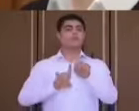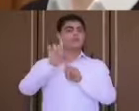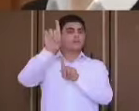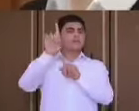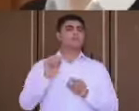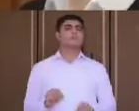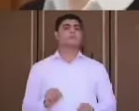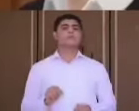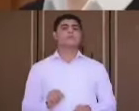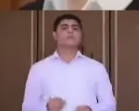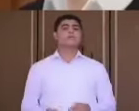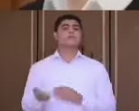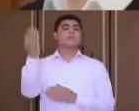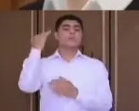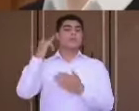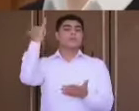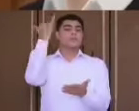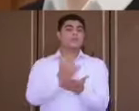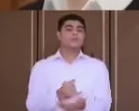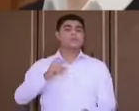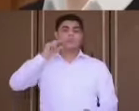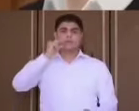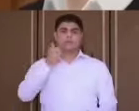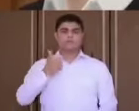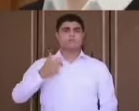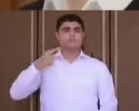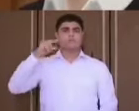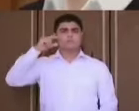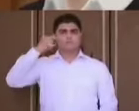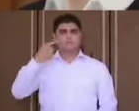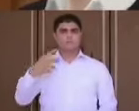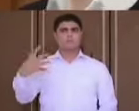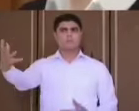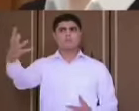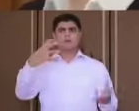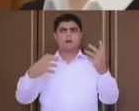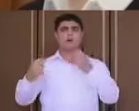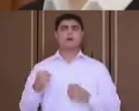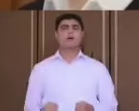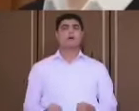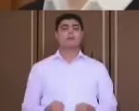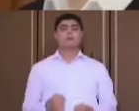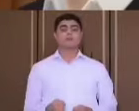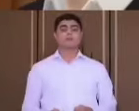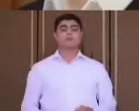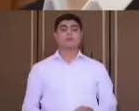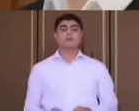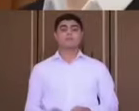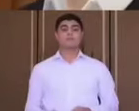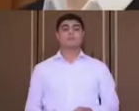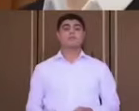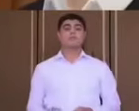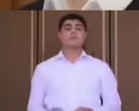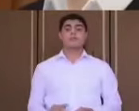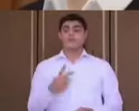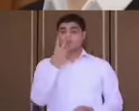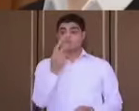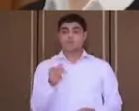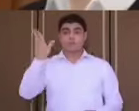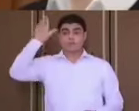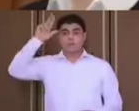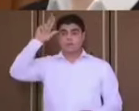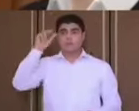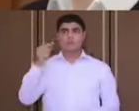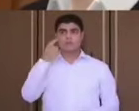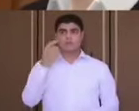الطريق مزرعة الوزير رنسي، وكان مدير المزرعة دي موظف طماع اسمه تحوتي